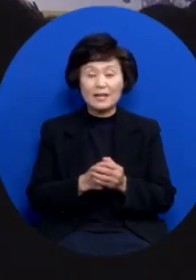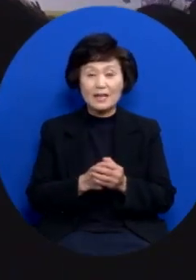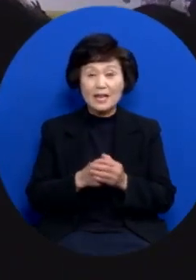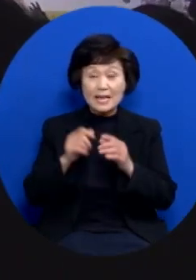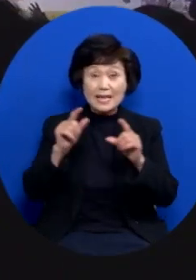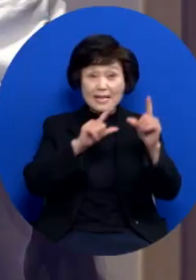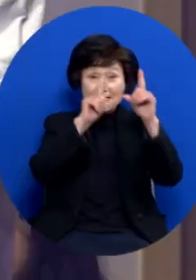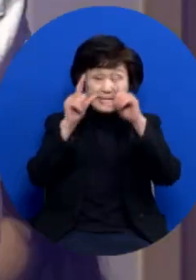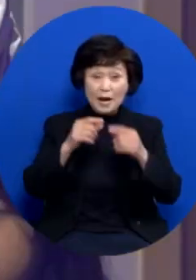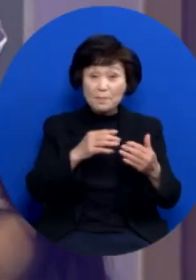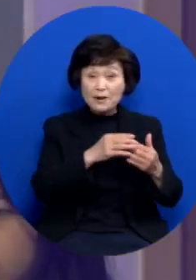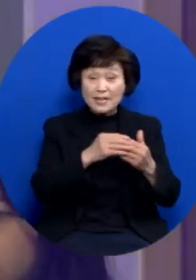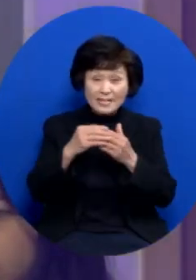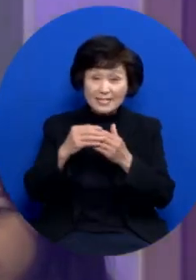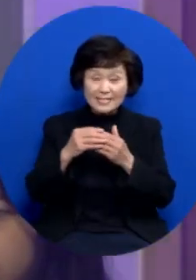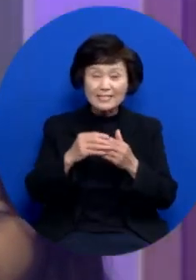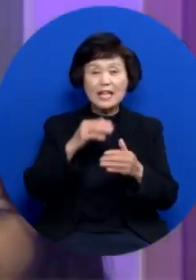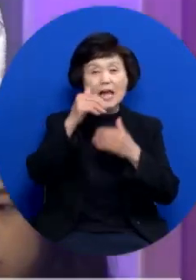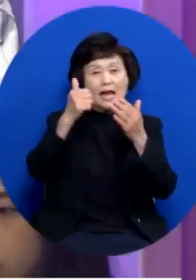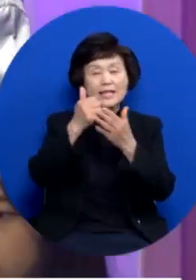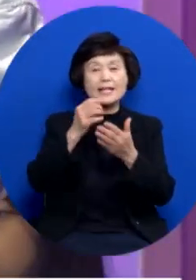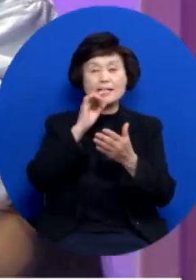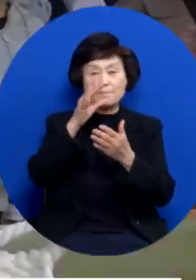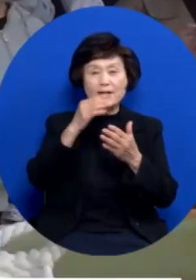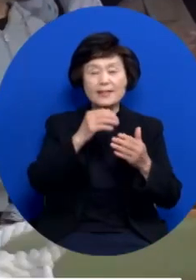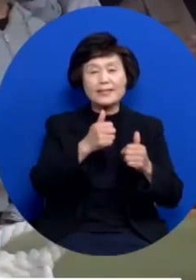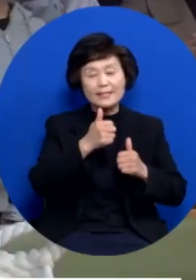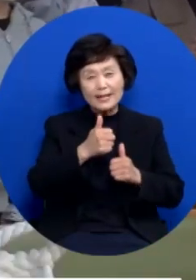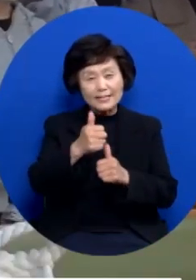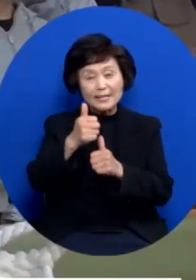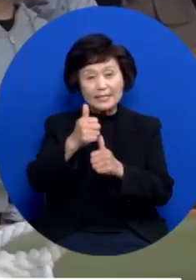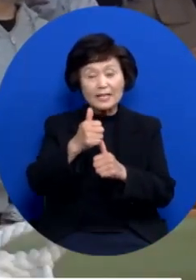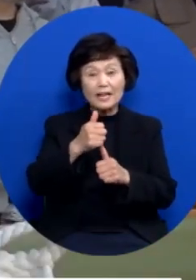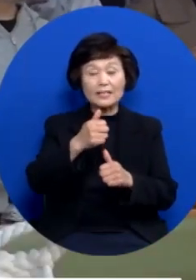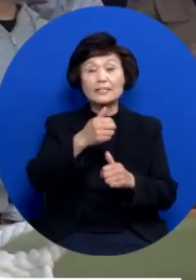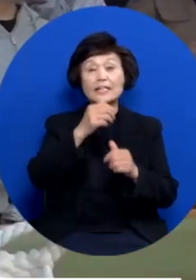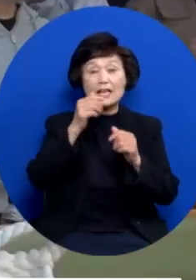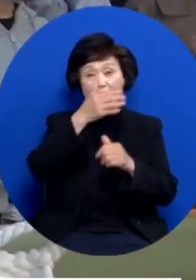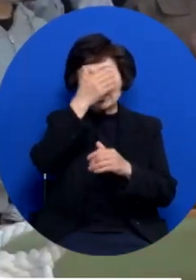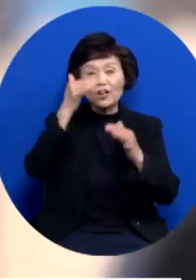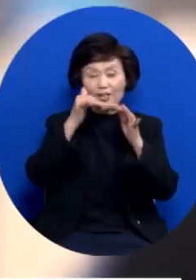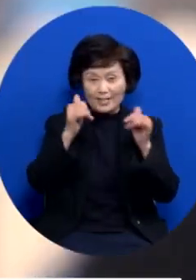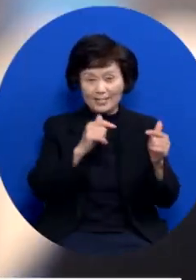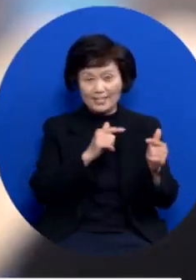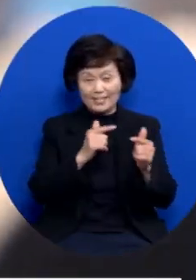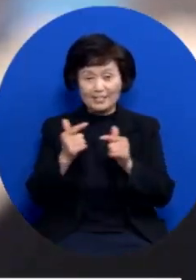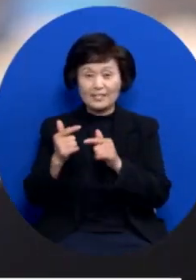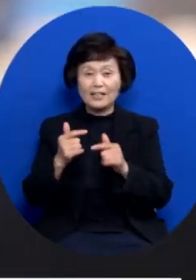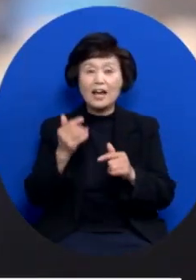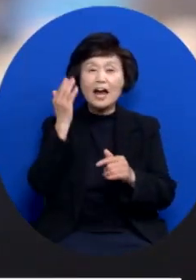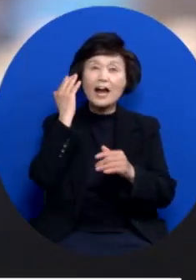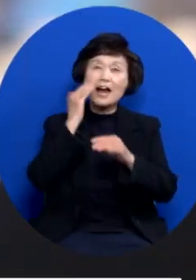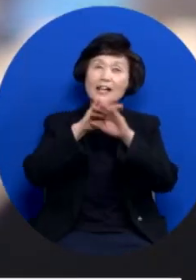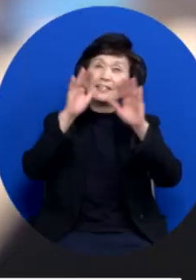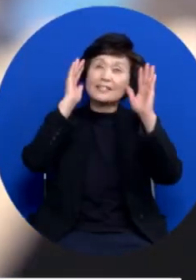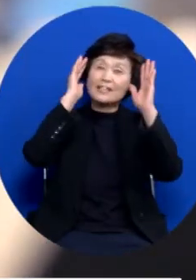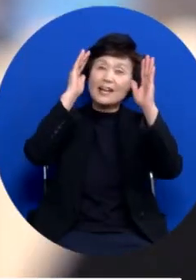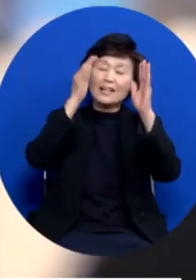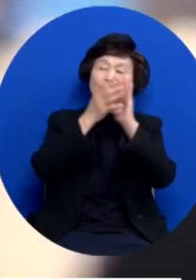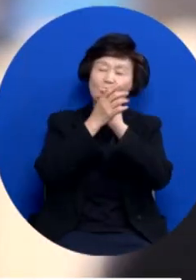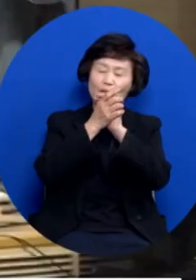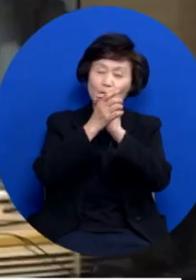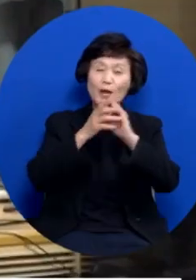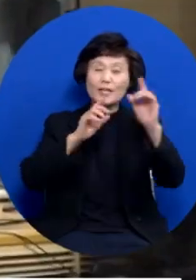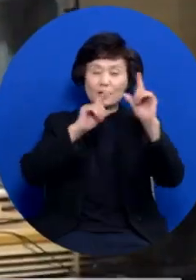삶을 이끄는 하나님만 따르겠다는 찬양으로 신앙을 고백하는 청소년들과 청년들. 하늘을 향해 기도하는 손끝에 찬양의 선율이 맺힌